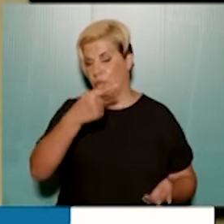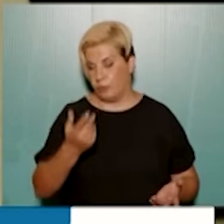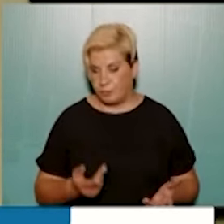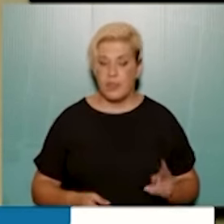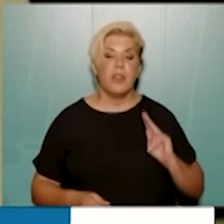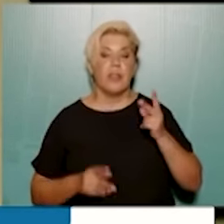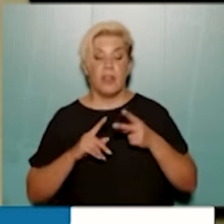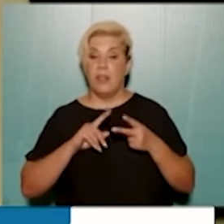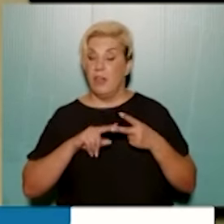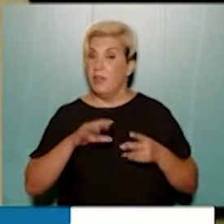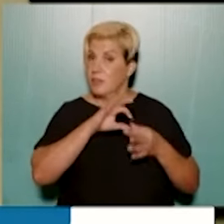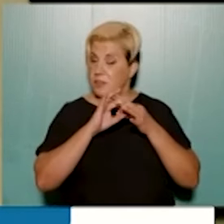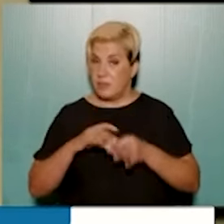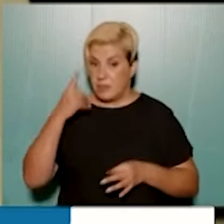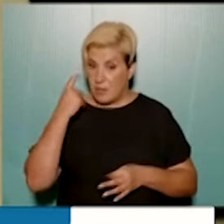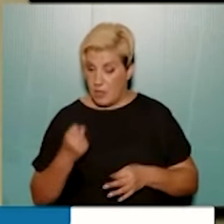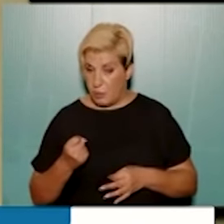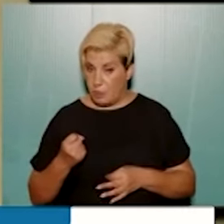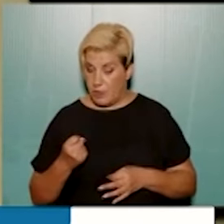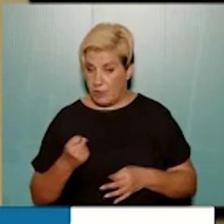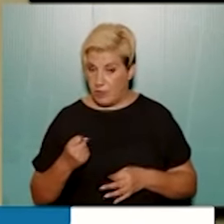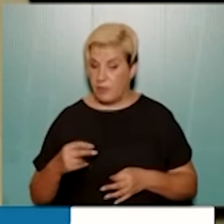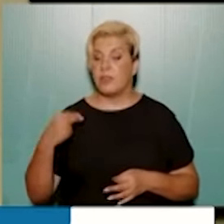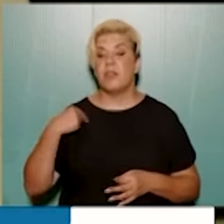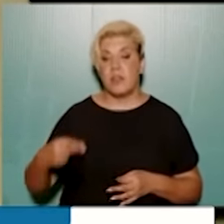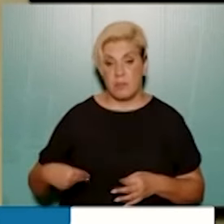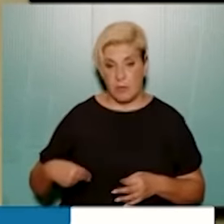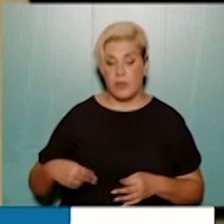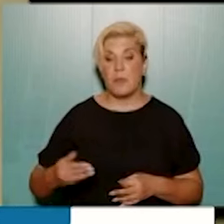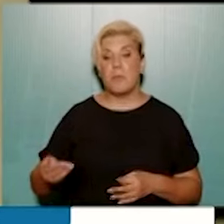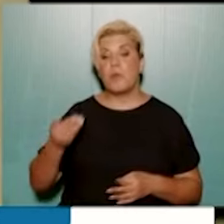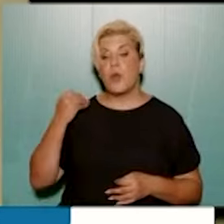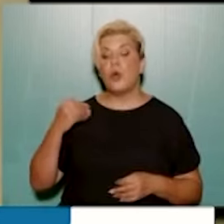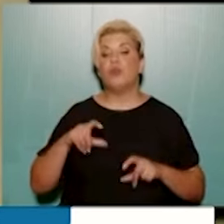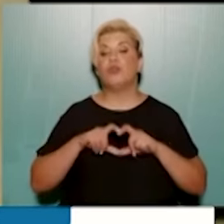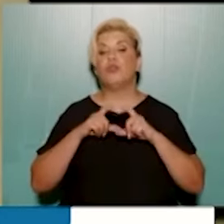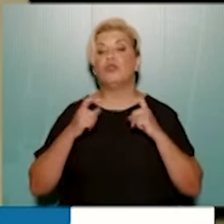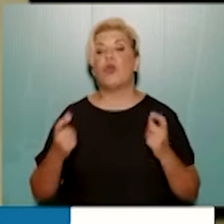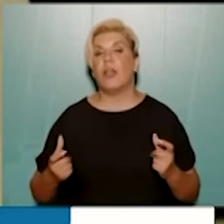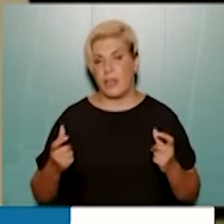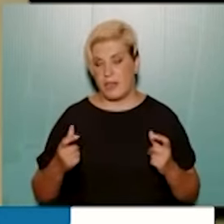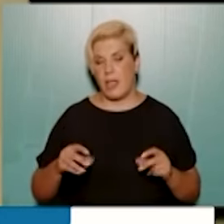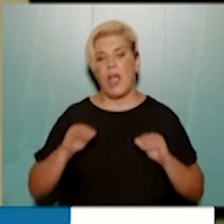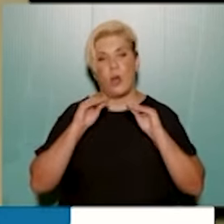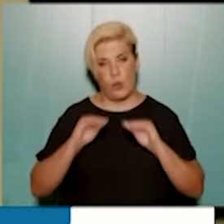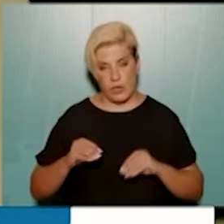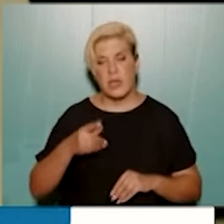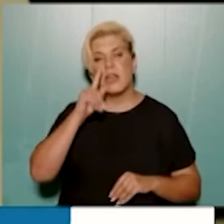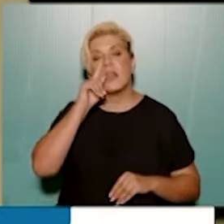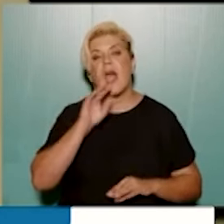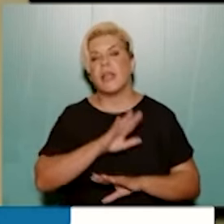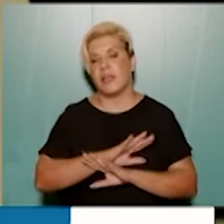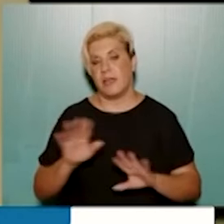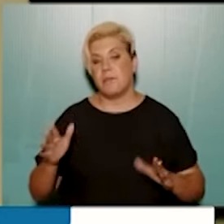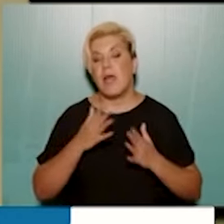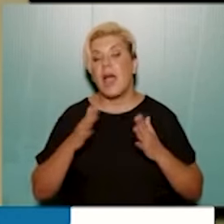Συνεχίζω. Ξέρουμε, κύριε Δήμαρχε, ότι η κατάσταση στην προσχολική αγωγή με τα κτίρια είναι τραγική και τεράστια πρωταρχική